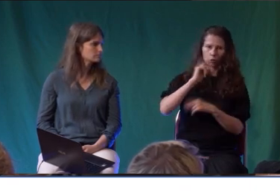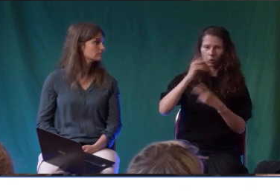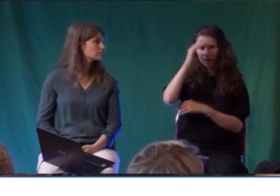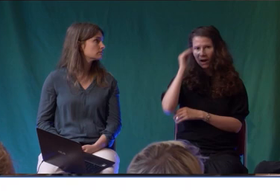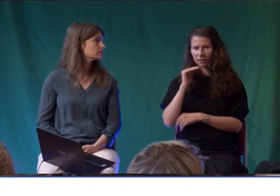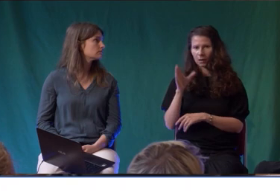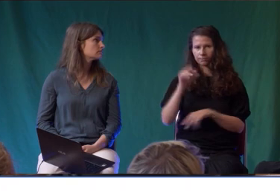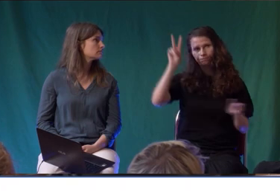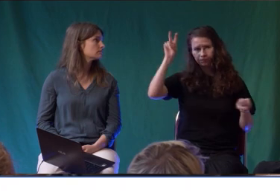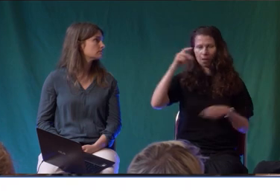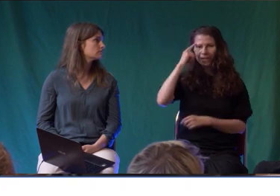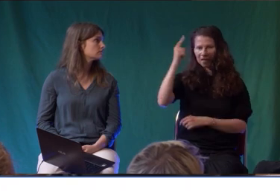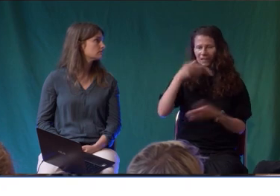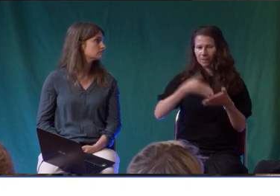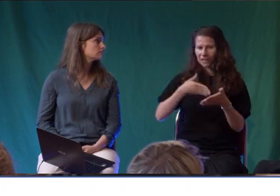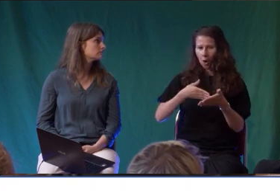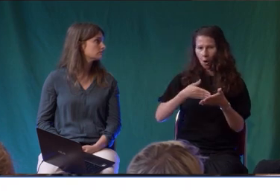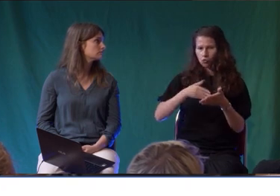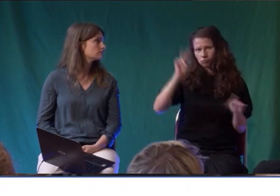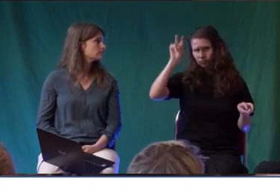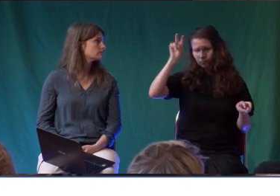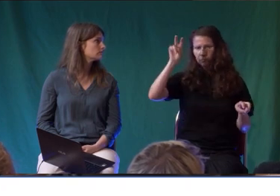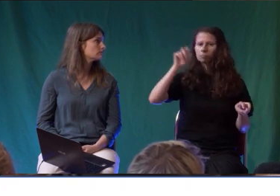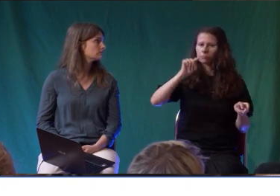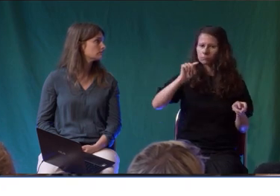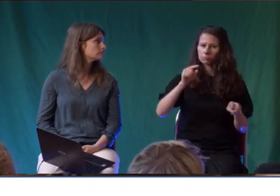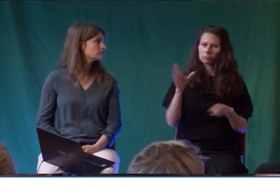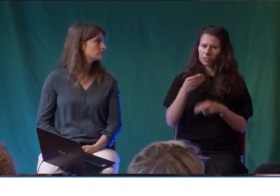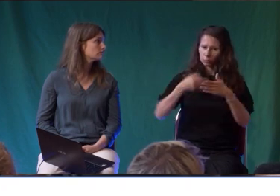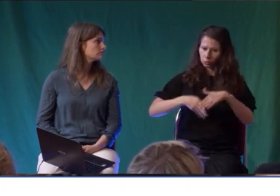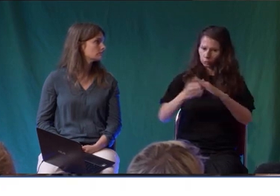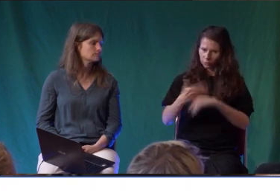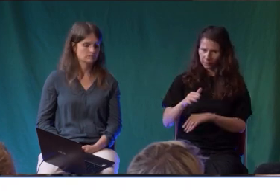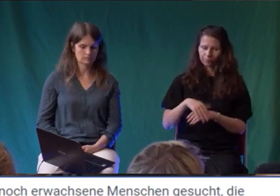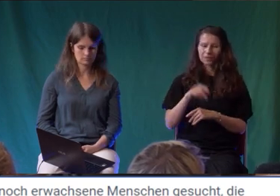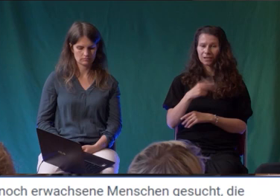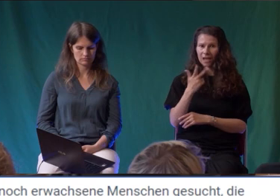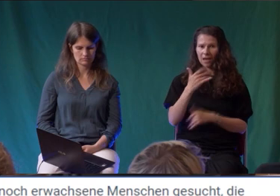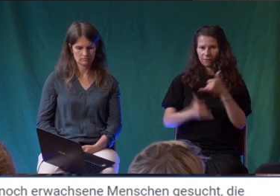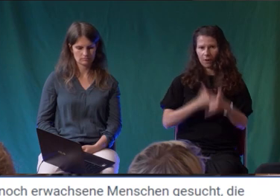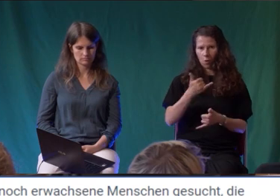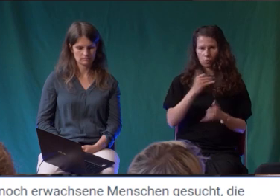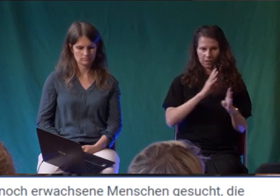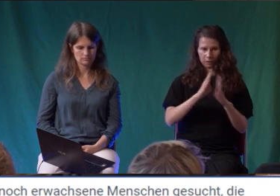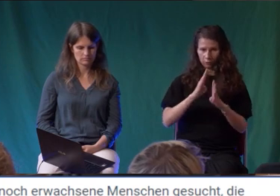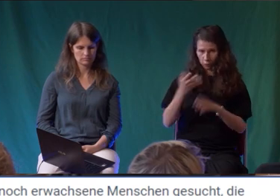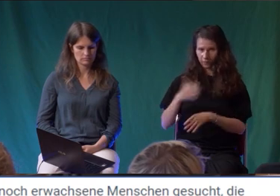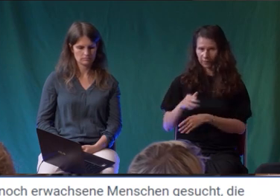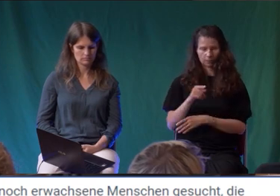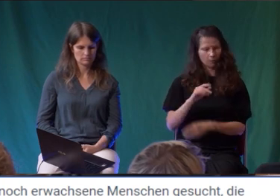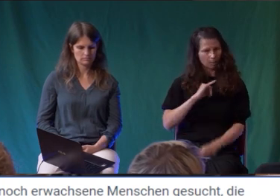haben und Unterstützung bekommen haben und da haben wir mit drei Frauen Interviews geführt und das war auch wirklich sehr interessant